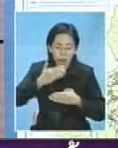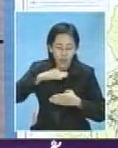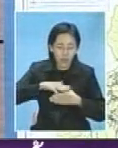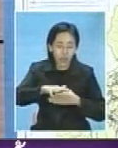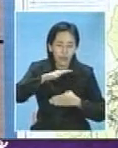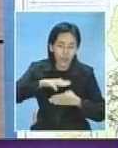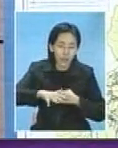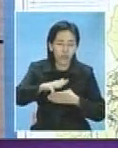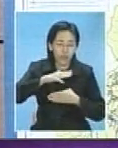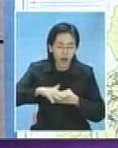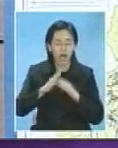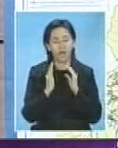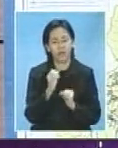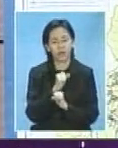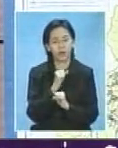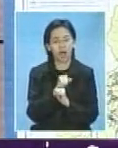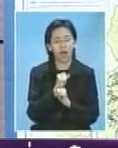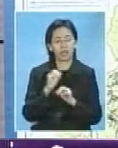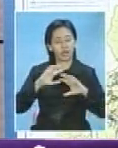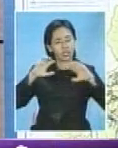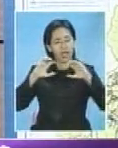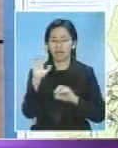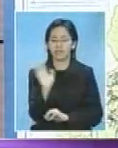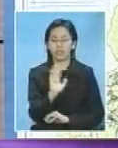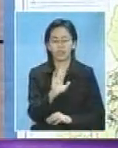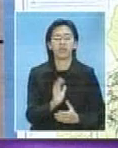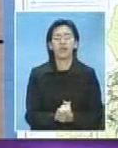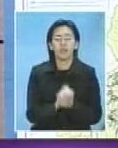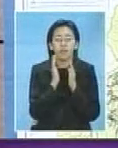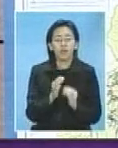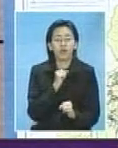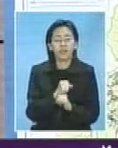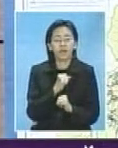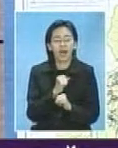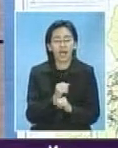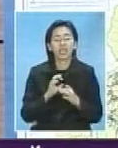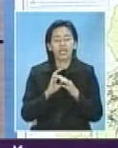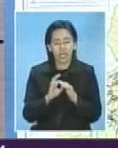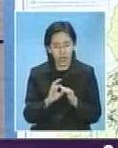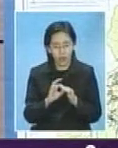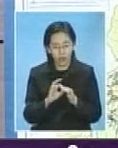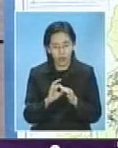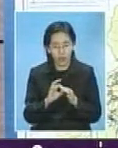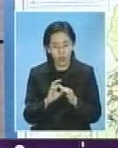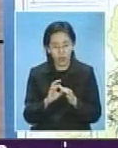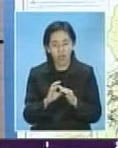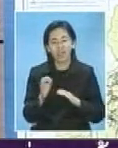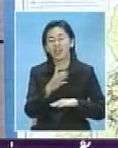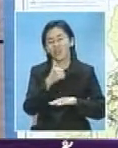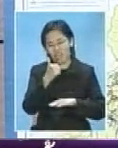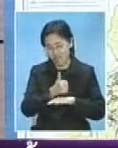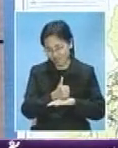มิได้เป็นบุคลากรที่ทำงานอยู่ในหน่วยงานราชการแต่เป็นบุคลากรที่เกี่ยวข้องกับการเคลื่อนไหวทางการเมื